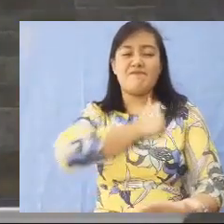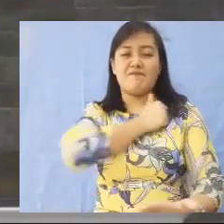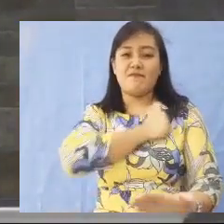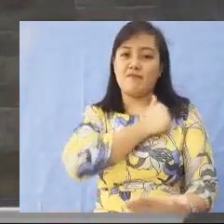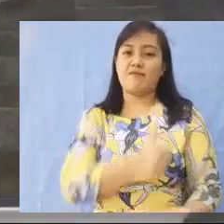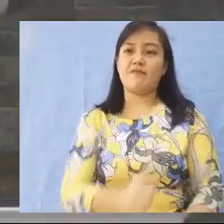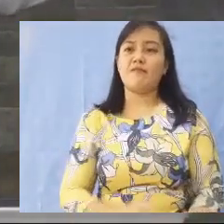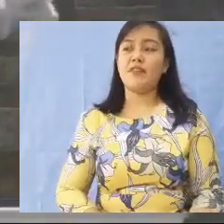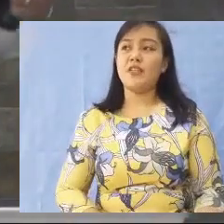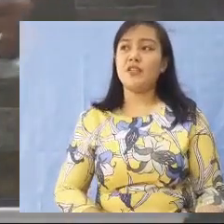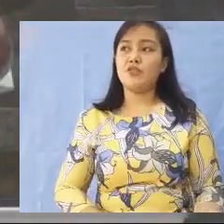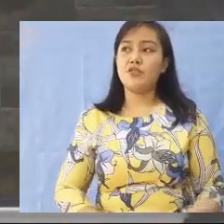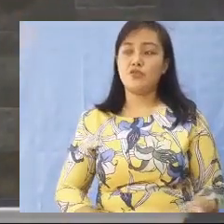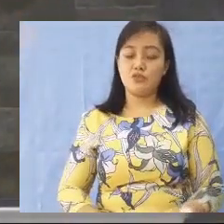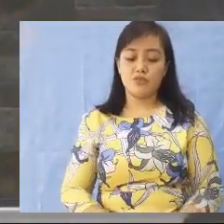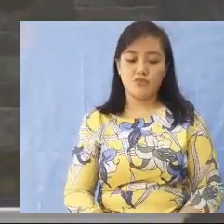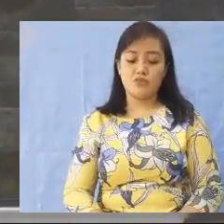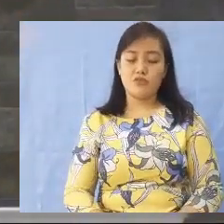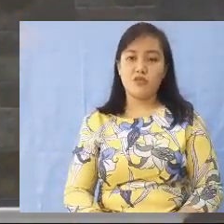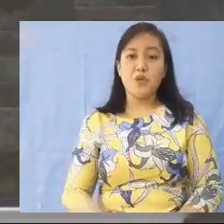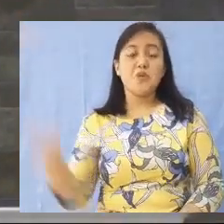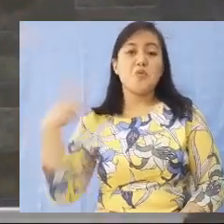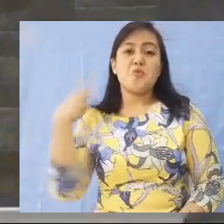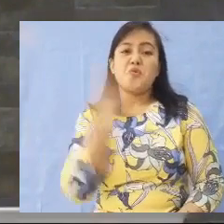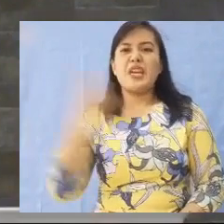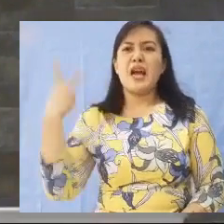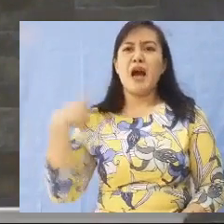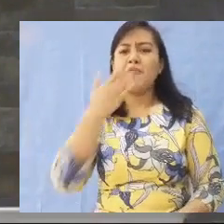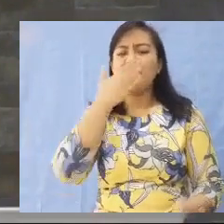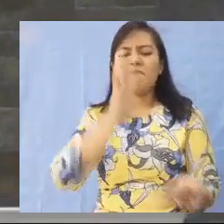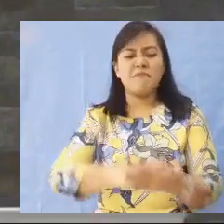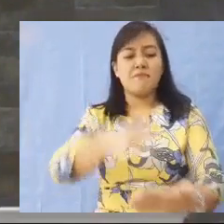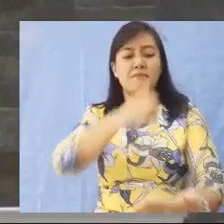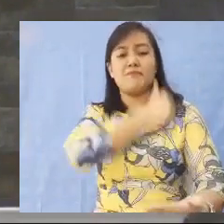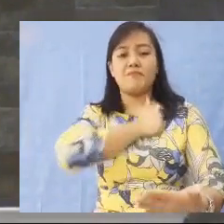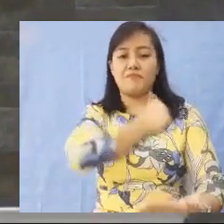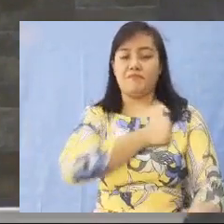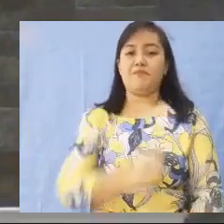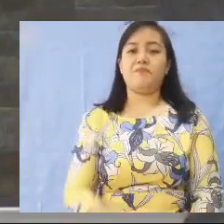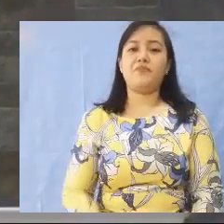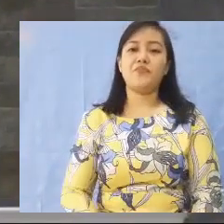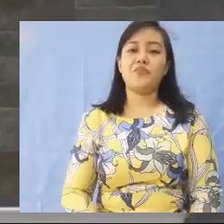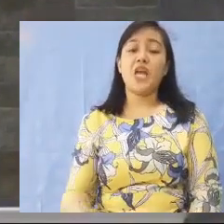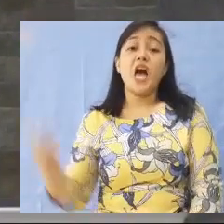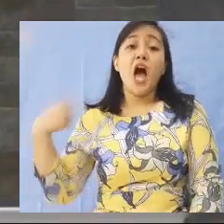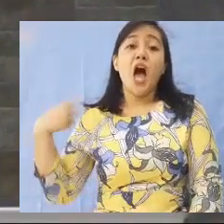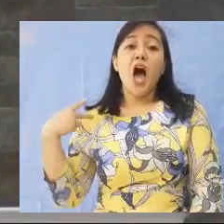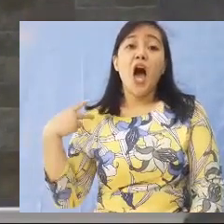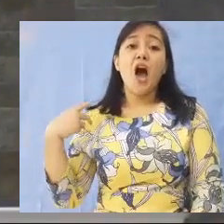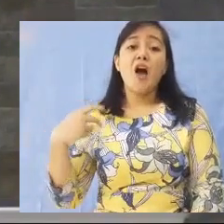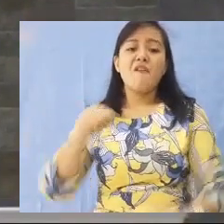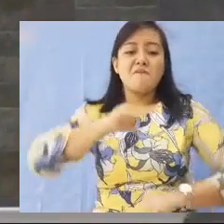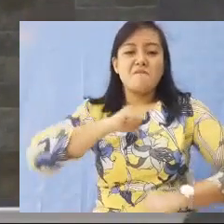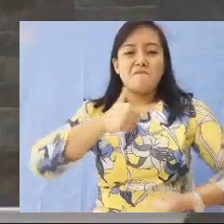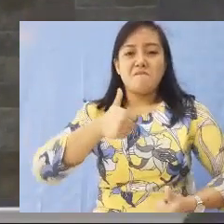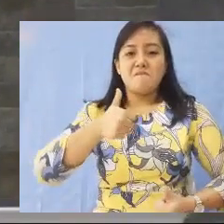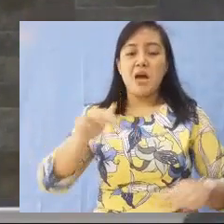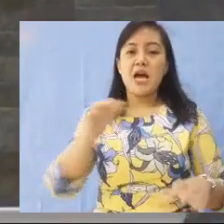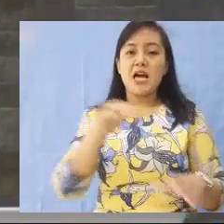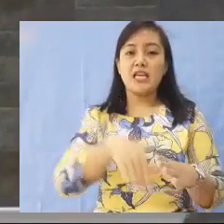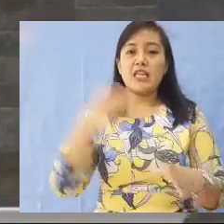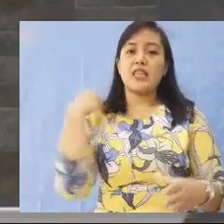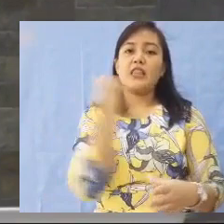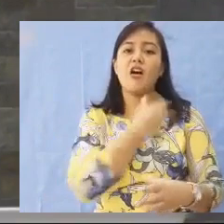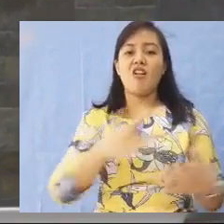Lahat tayo ay may kanya-kanyang kayabangan sa buhay. Lahat tayo ay may kanya-kanyang pride sa buhay.